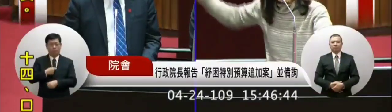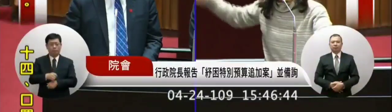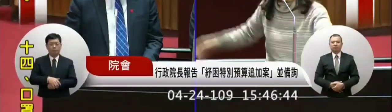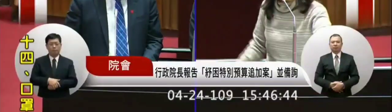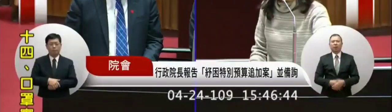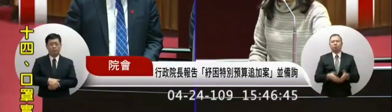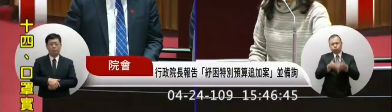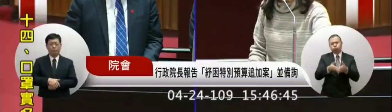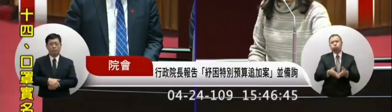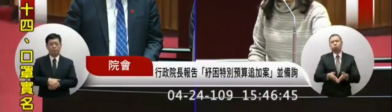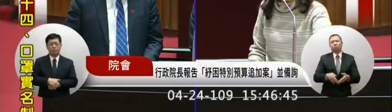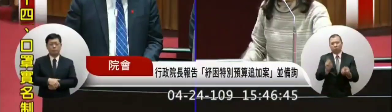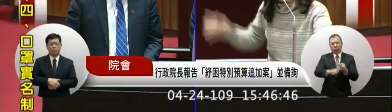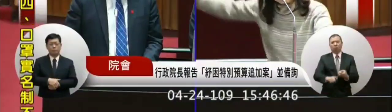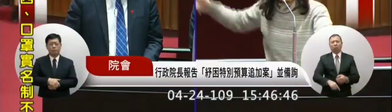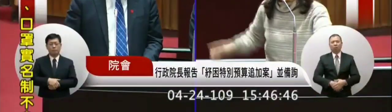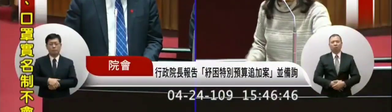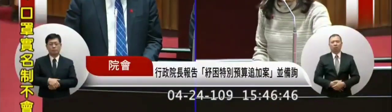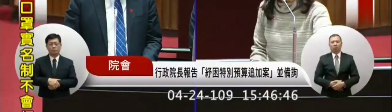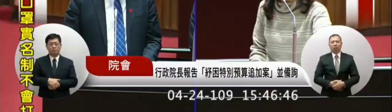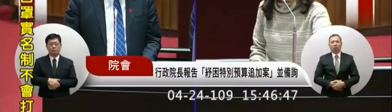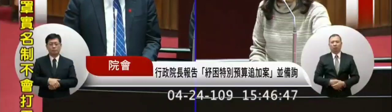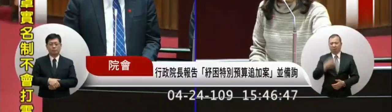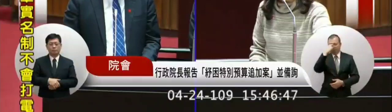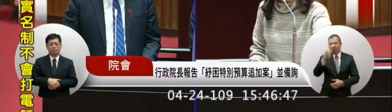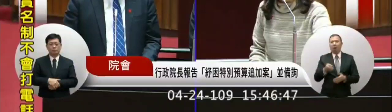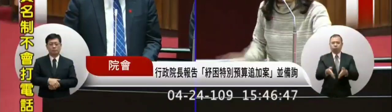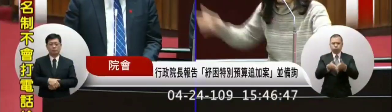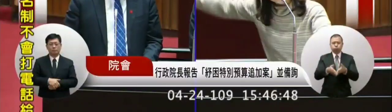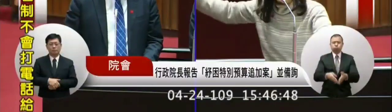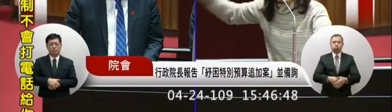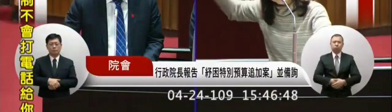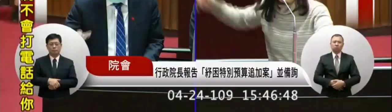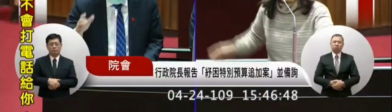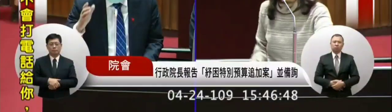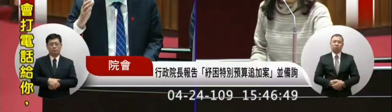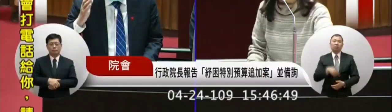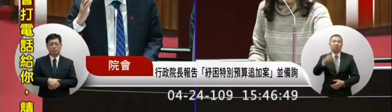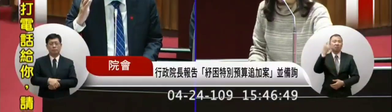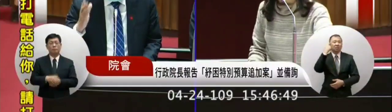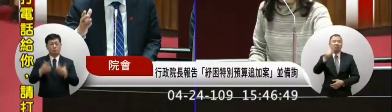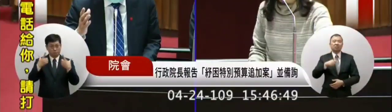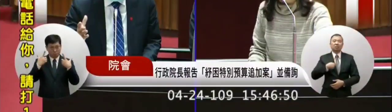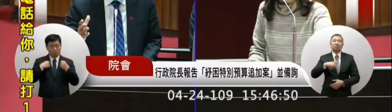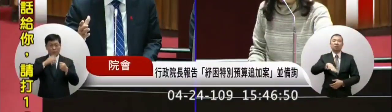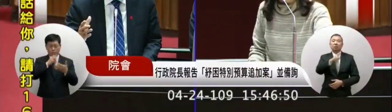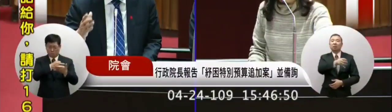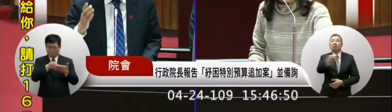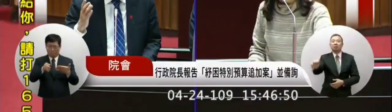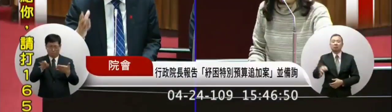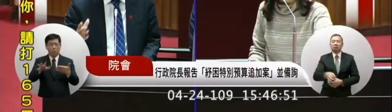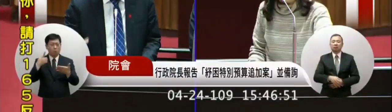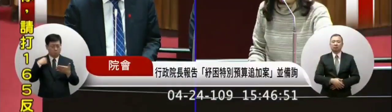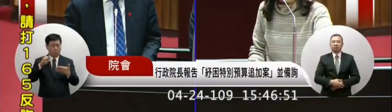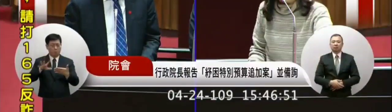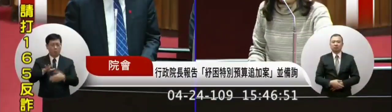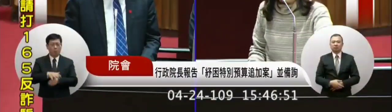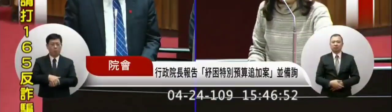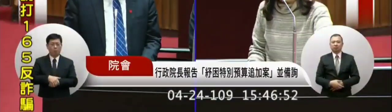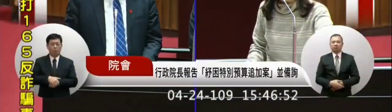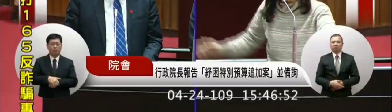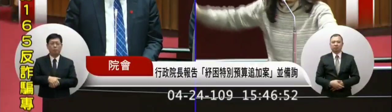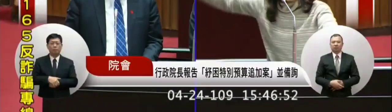条件， 所以要符合嘛，所以也要访视嘛。只是你的意思说先给钱嘛？ 我们本来就有列册，本来就有列